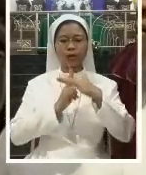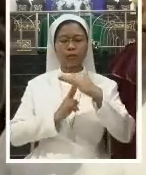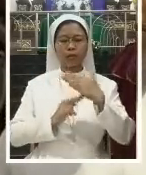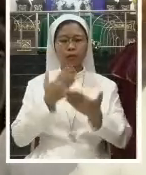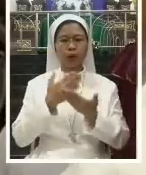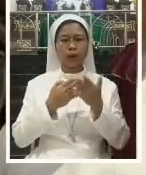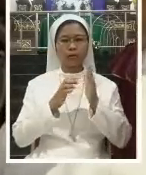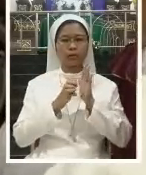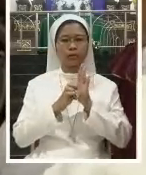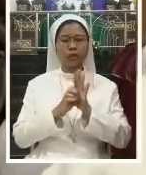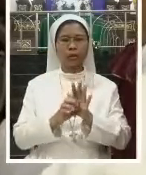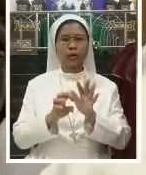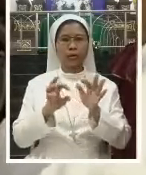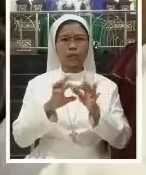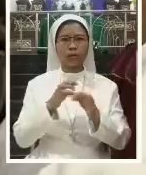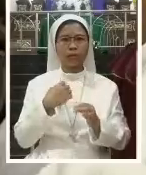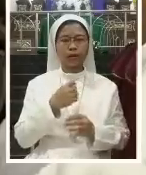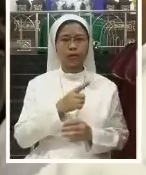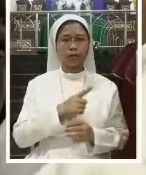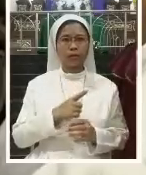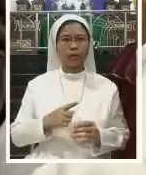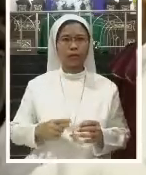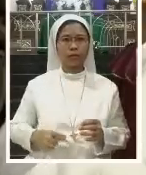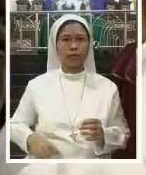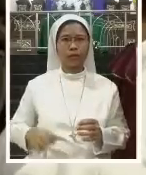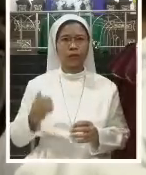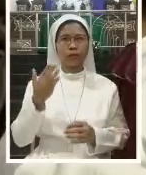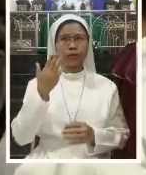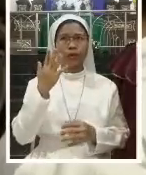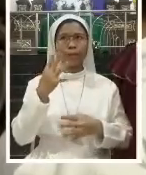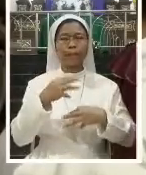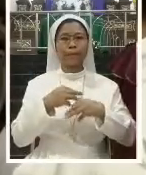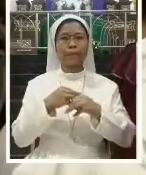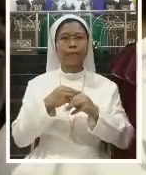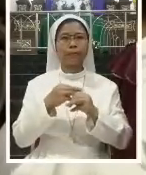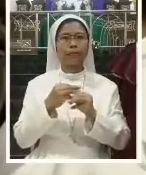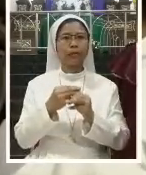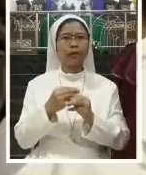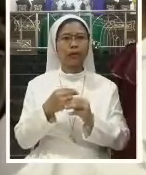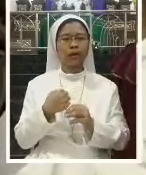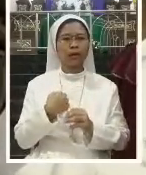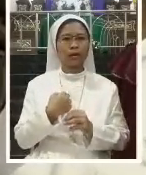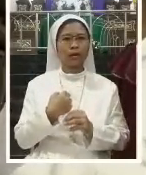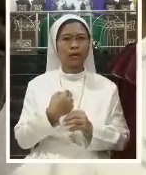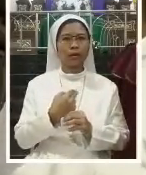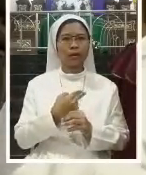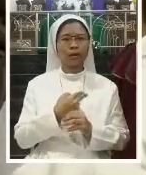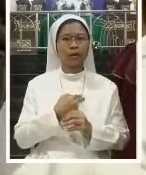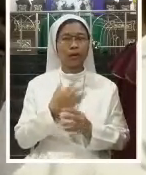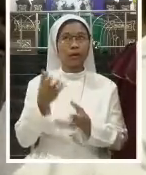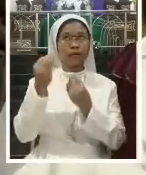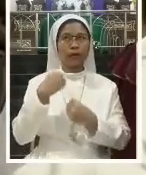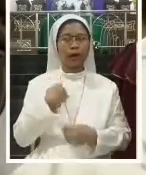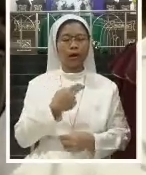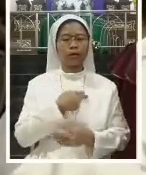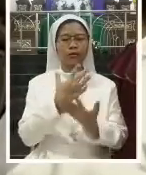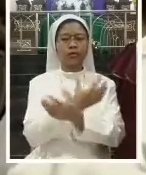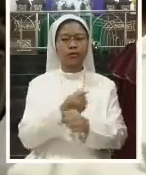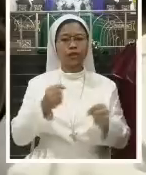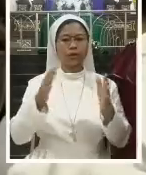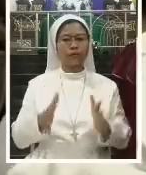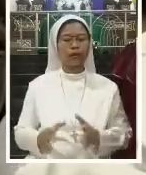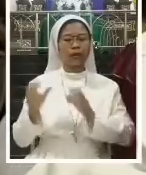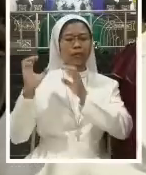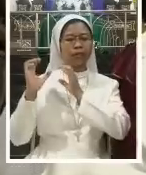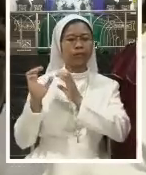sa katawuhan. Inimo mong manitawan sa mong paraligtas asin magpasan kan